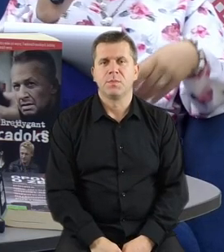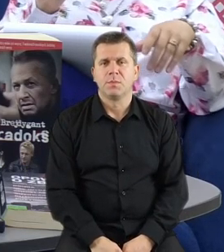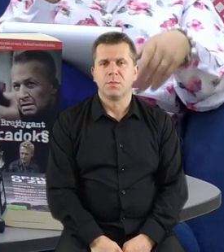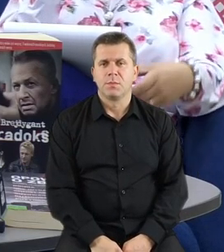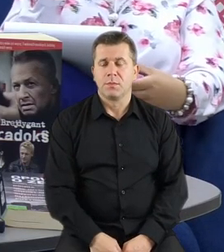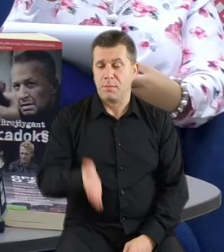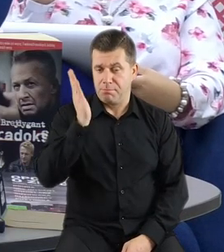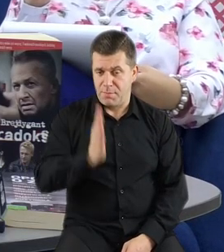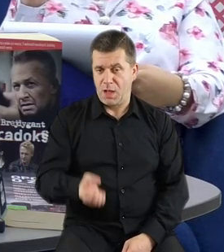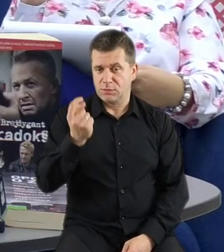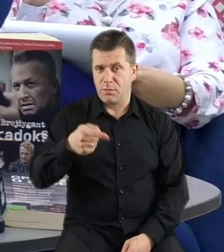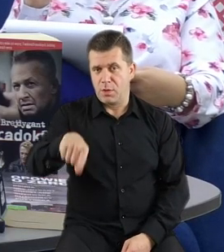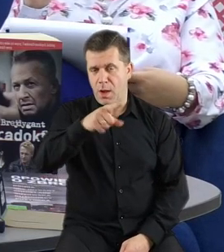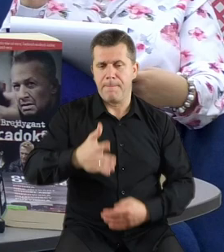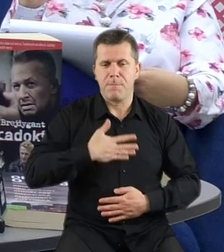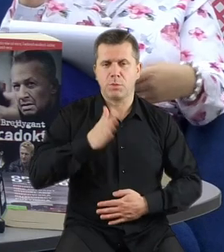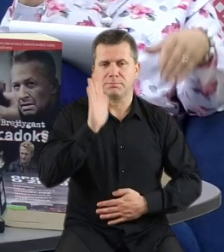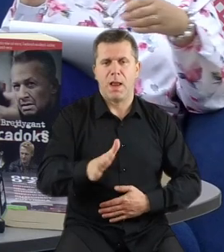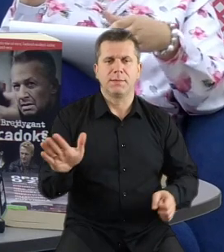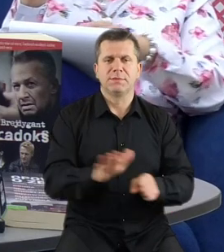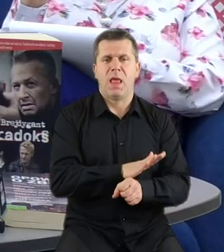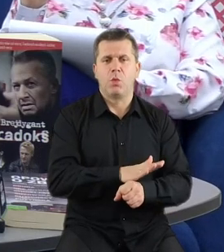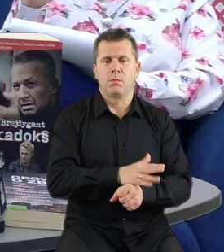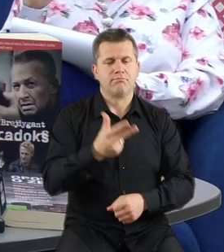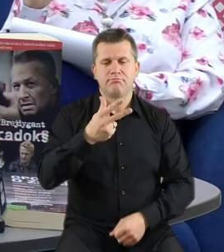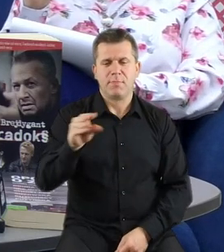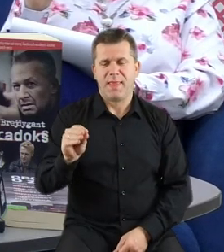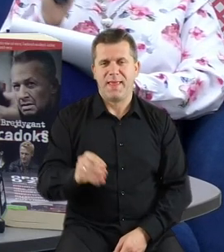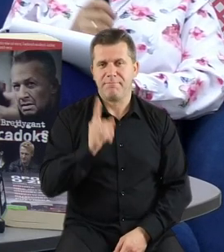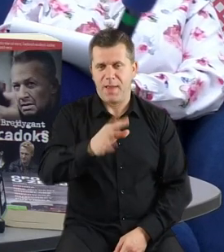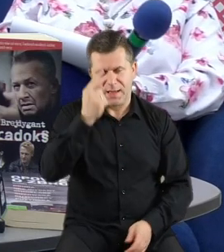Czy będzie taki moment, kiedy poczuje się pan spełniony? Czy dąży pan do czegoś